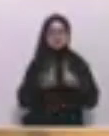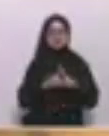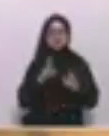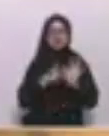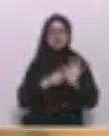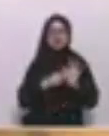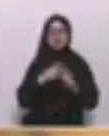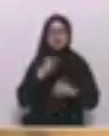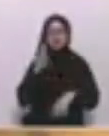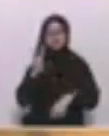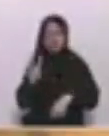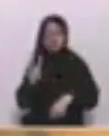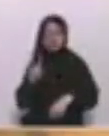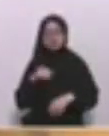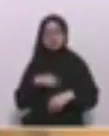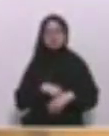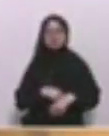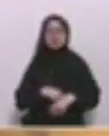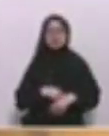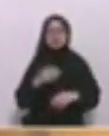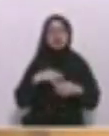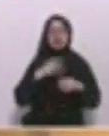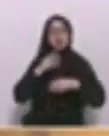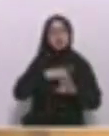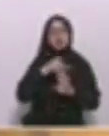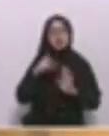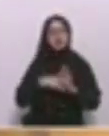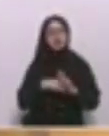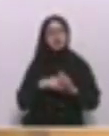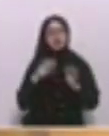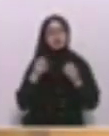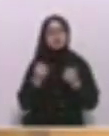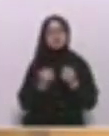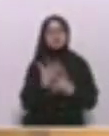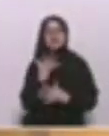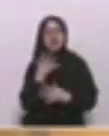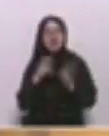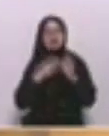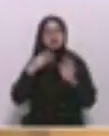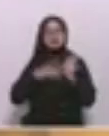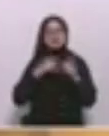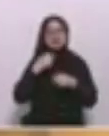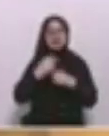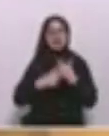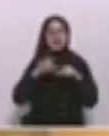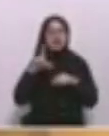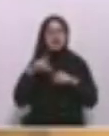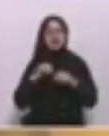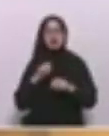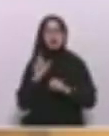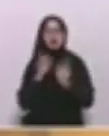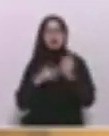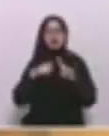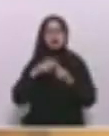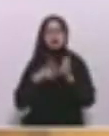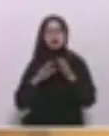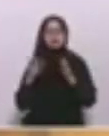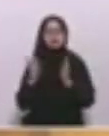urut du dalam program menyala UMKM dan dapurku anda menyanyikan